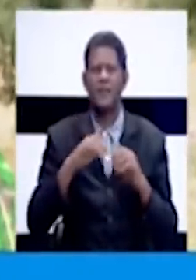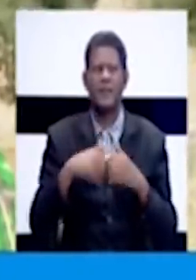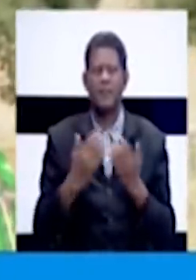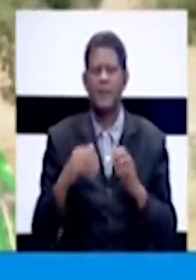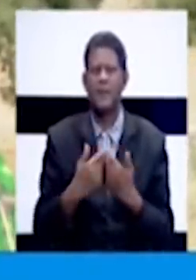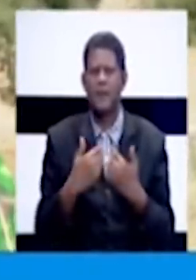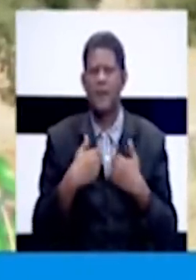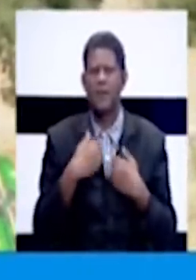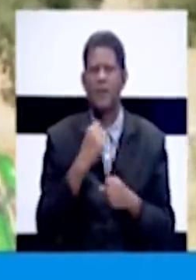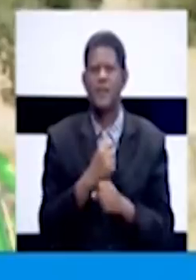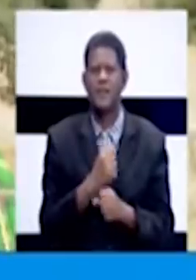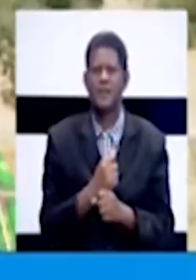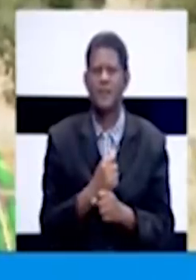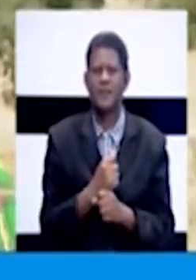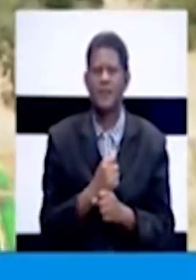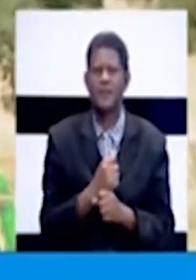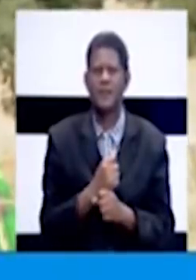ከመይ ነ ስራሕ